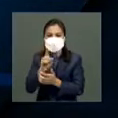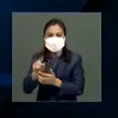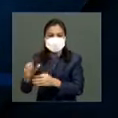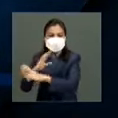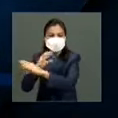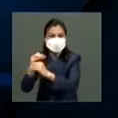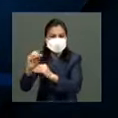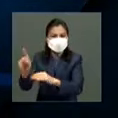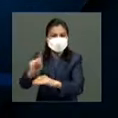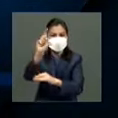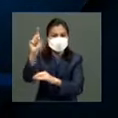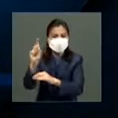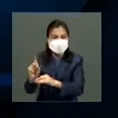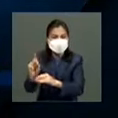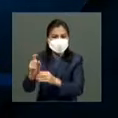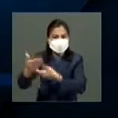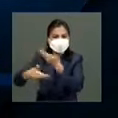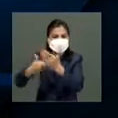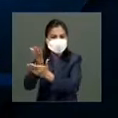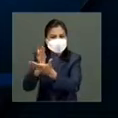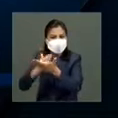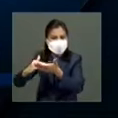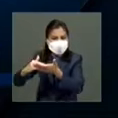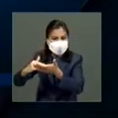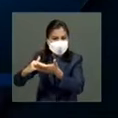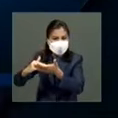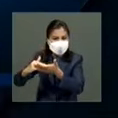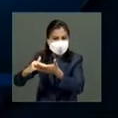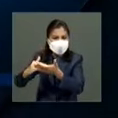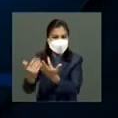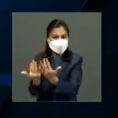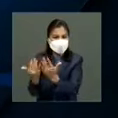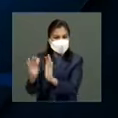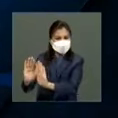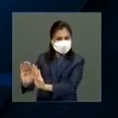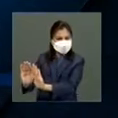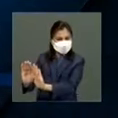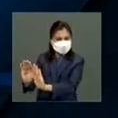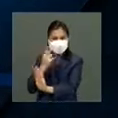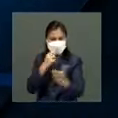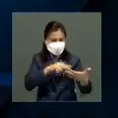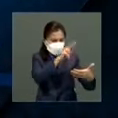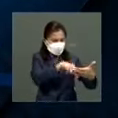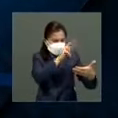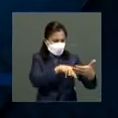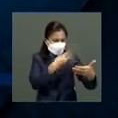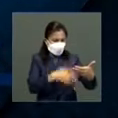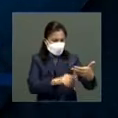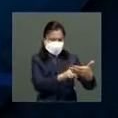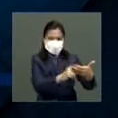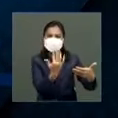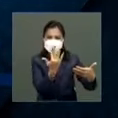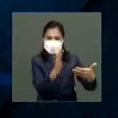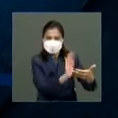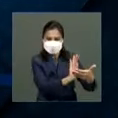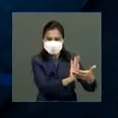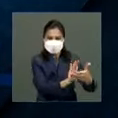ตลาดบางแคก่อนนะครับตอนนี้ตัวหนังสือนี้ของผมเนี่ยเดี๋ยวขอทบทวนอีกรอบหนึ่งนะ